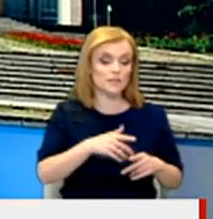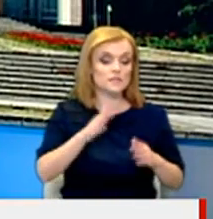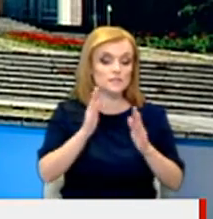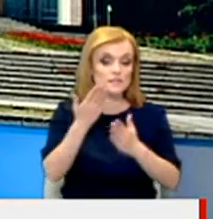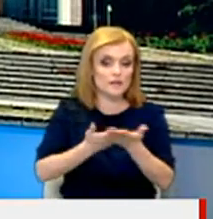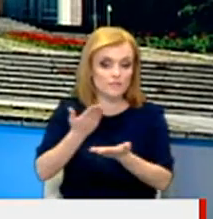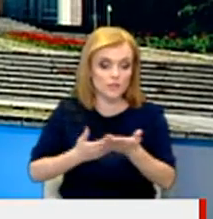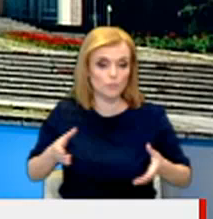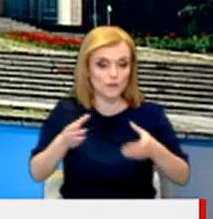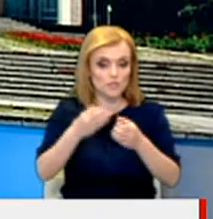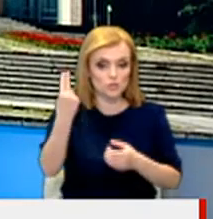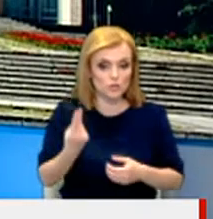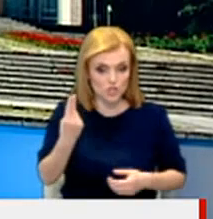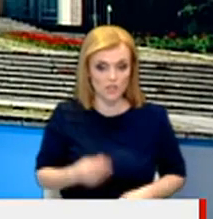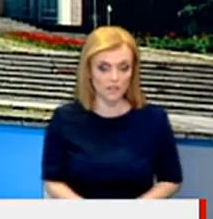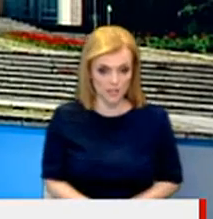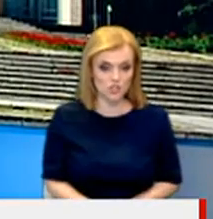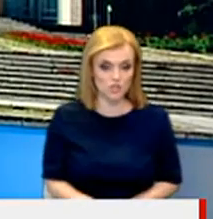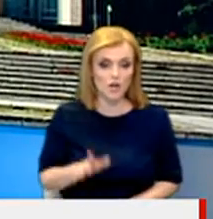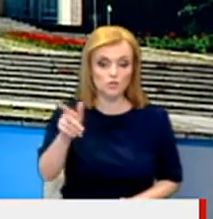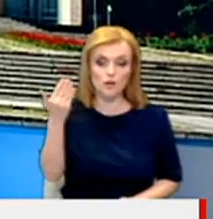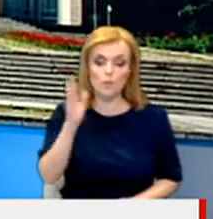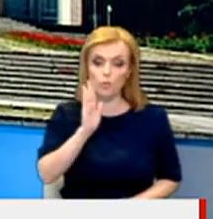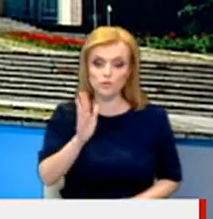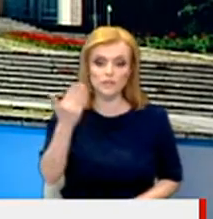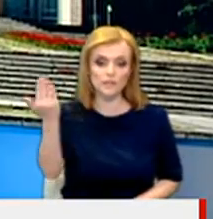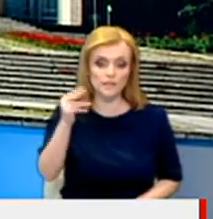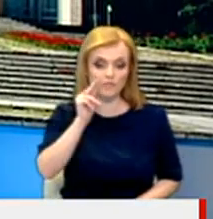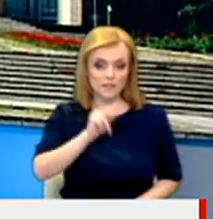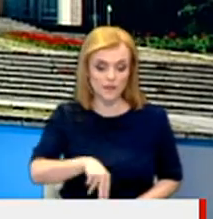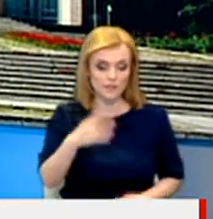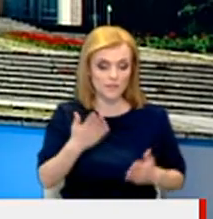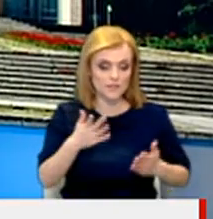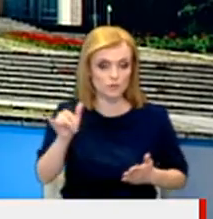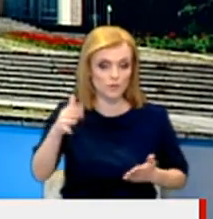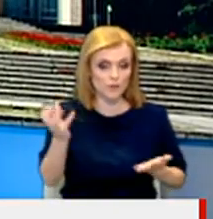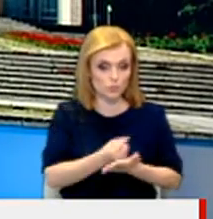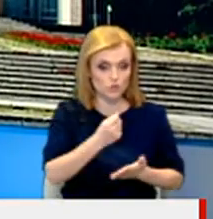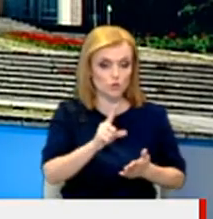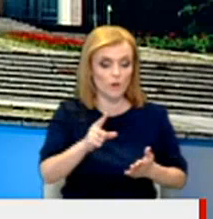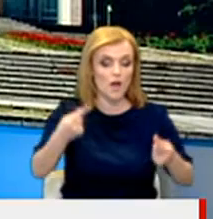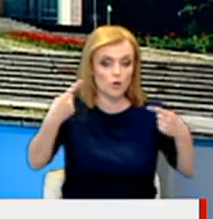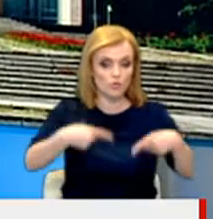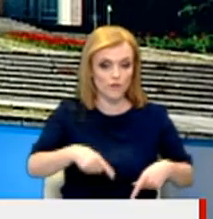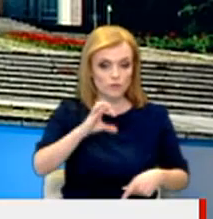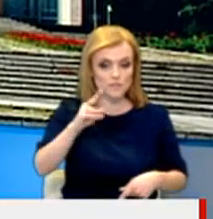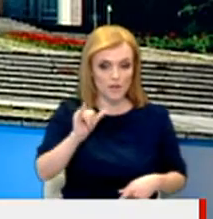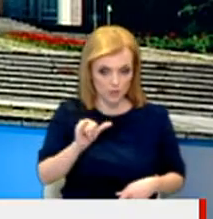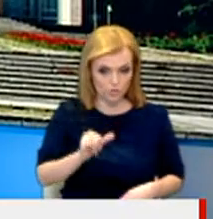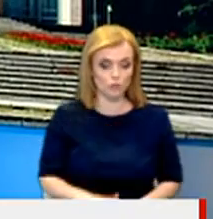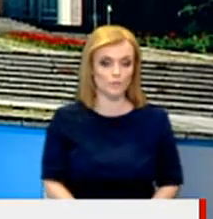nouă izolare a țării pe plan extern după căderea guvernului. De cealaltă parte, reprezentanții socialiștilor spun că executivul